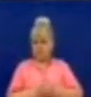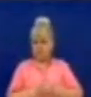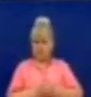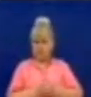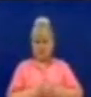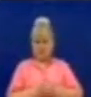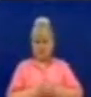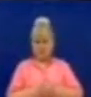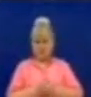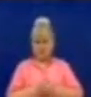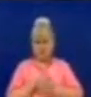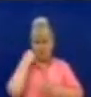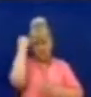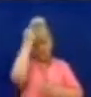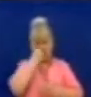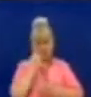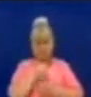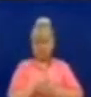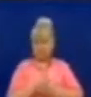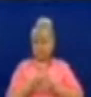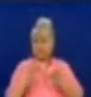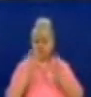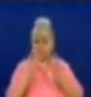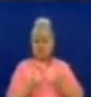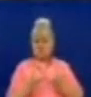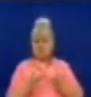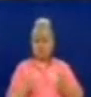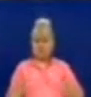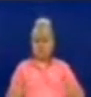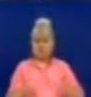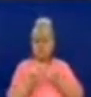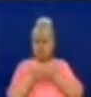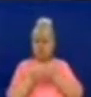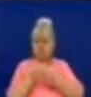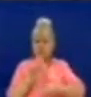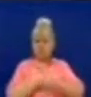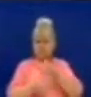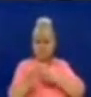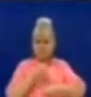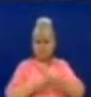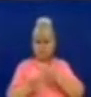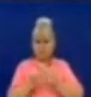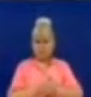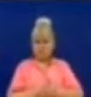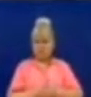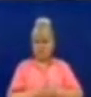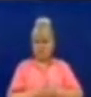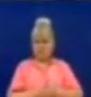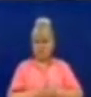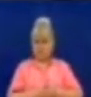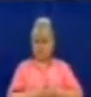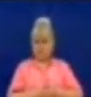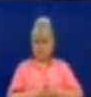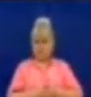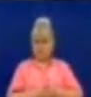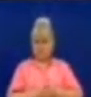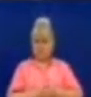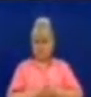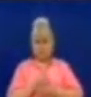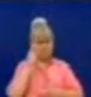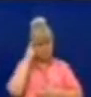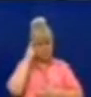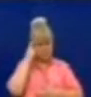në një stagnim total ekonomik, prej të cilit vështirë do ta kemi rikuperimin. Prandaj mendoj